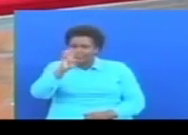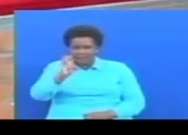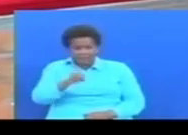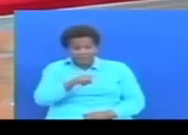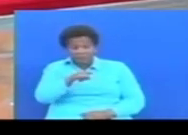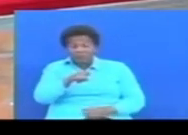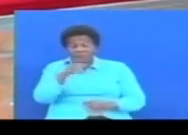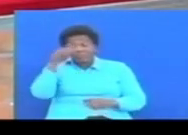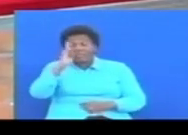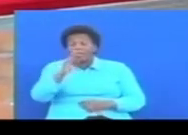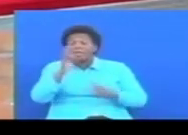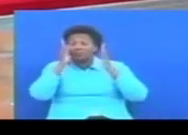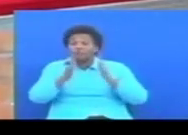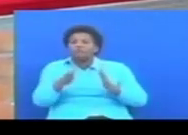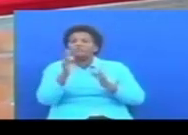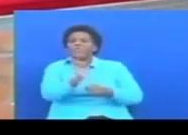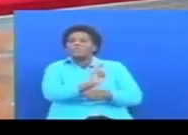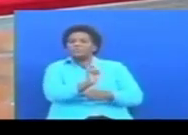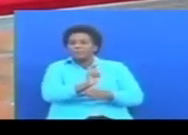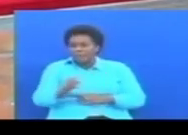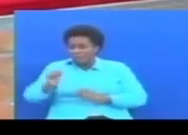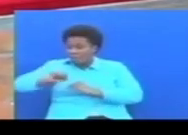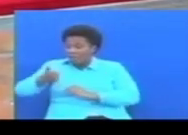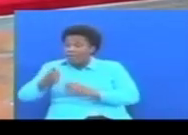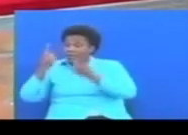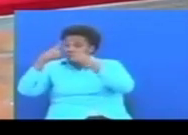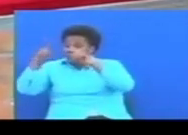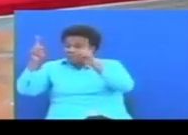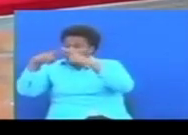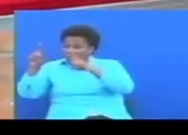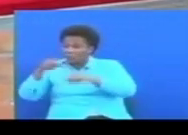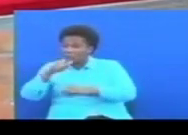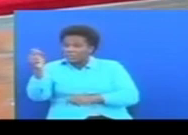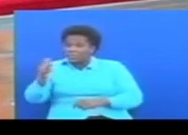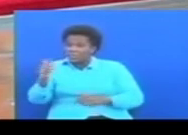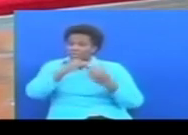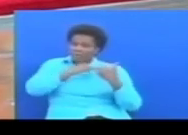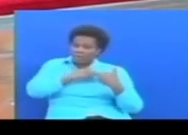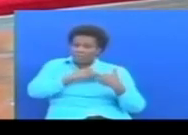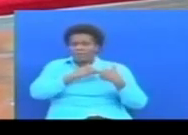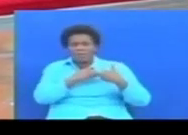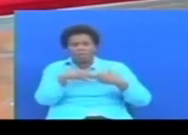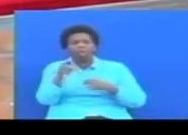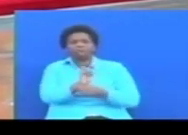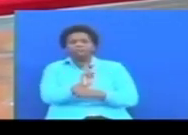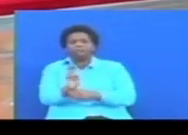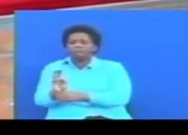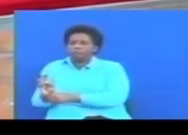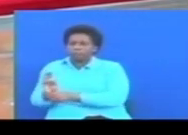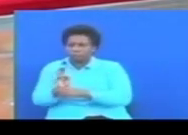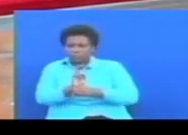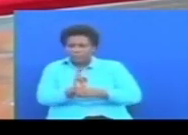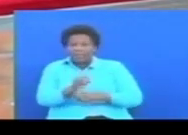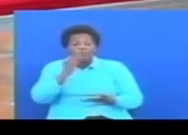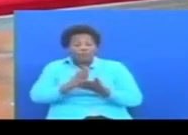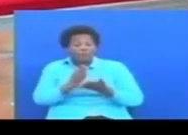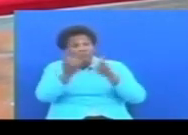wa serikali kuu, Wakala wa Misitu wa Huduma Tanzania. Msitu hiyo ipo katika wilaya ya